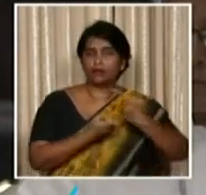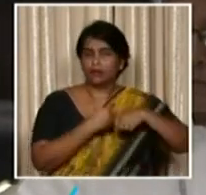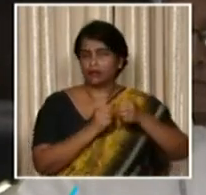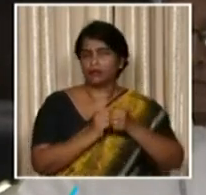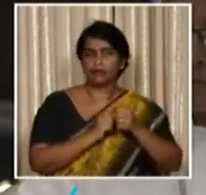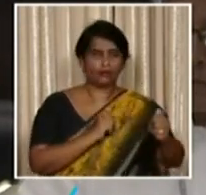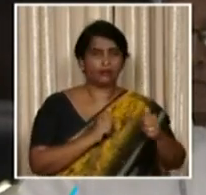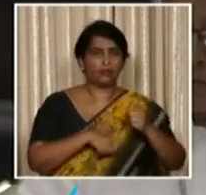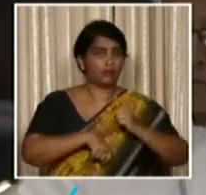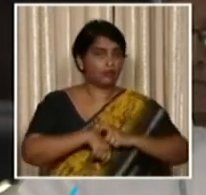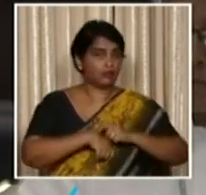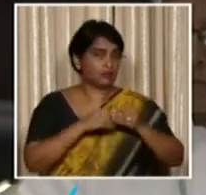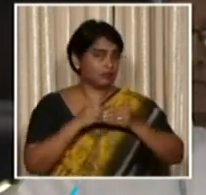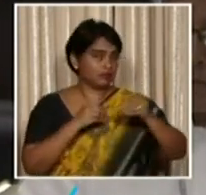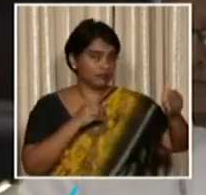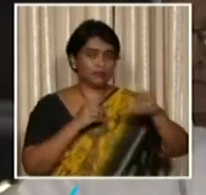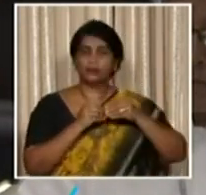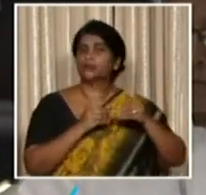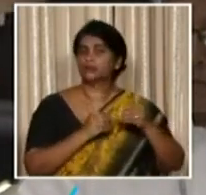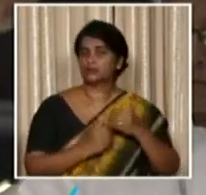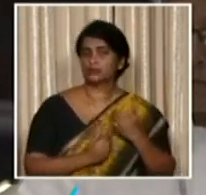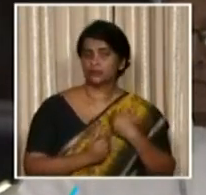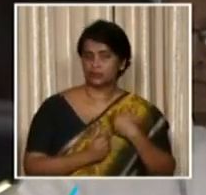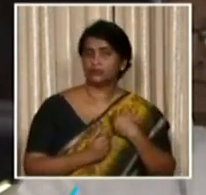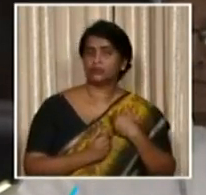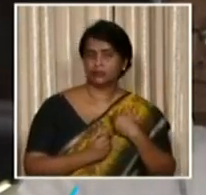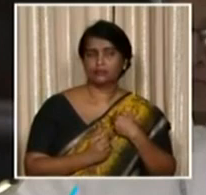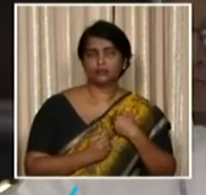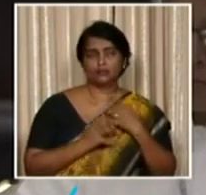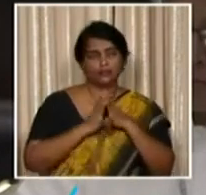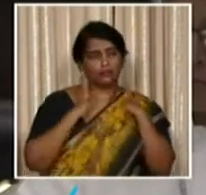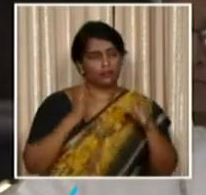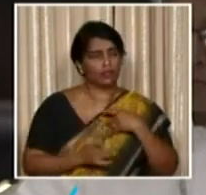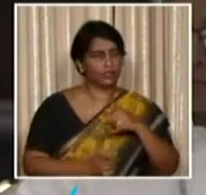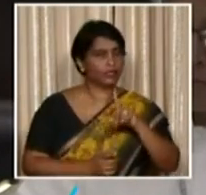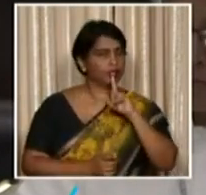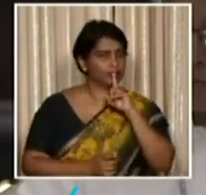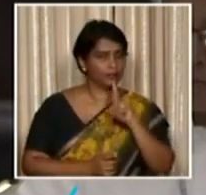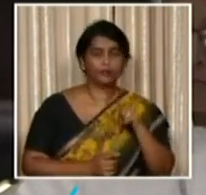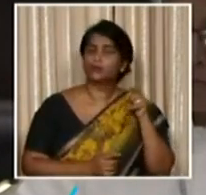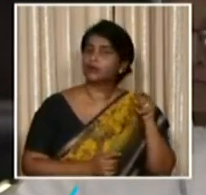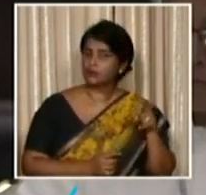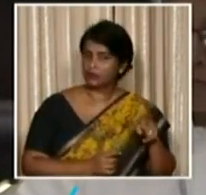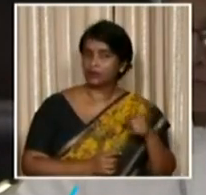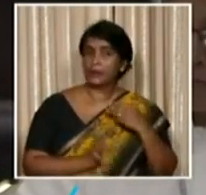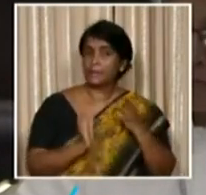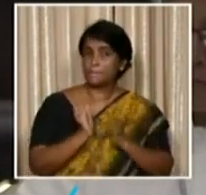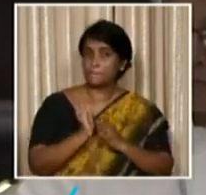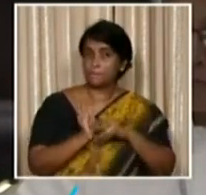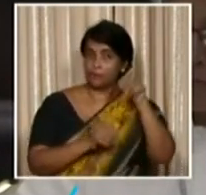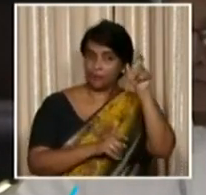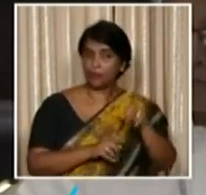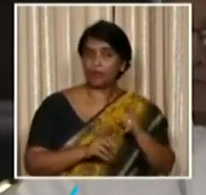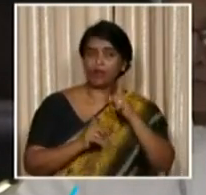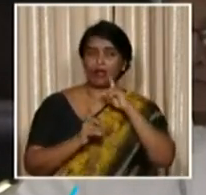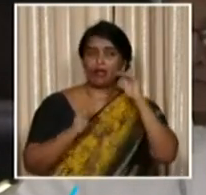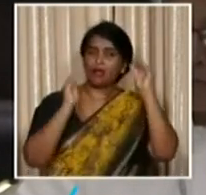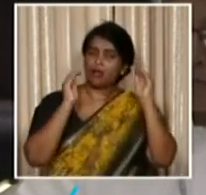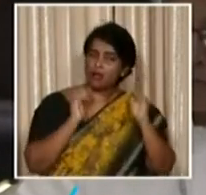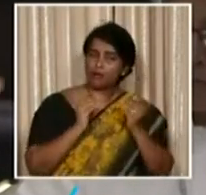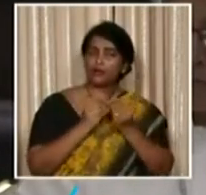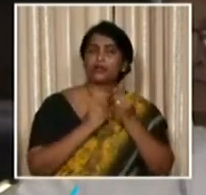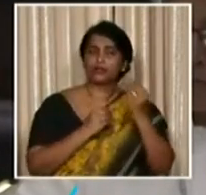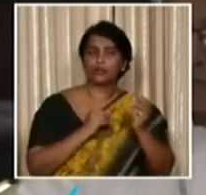කරන කාලපරාසය තුළ අපි දැඩිව ඉල්ලීමක් කරේ මේ සමාජිකයන්ට අවමයක් ලබා දෙන්න